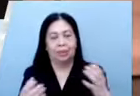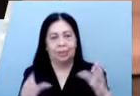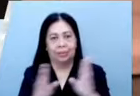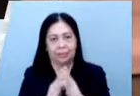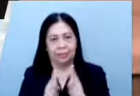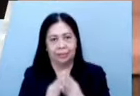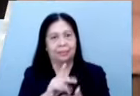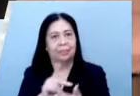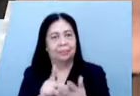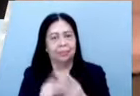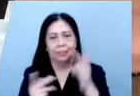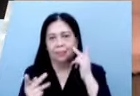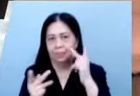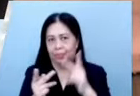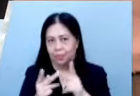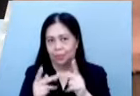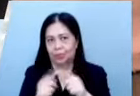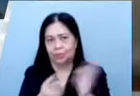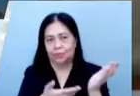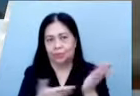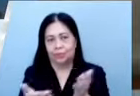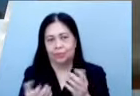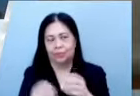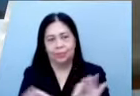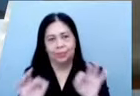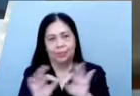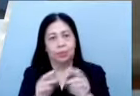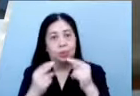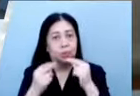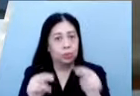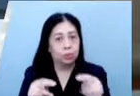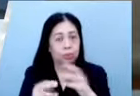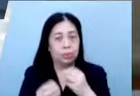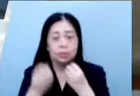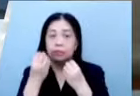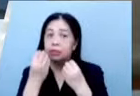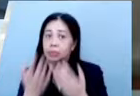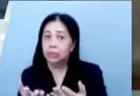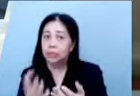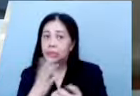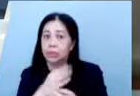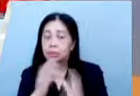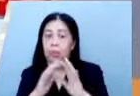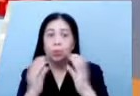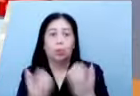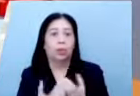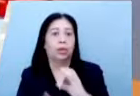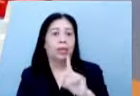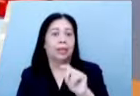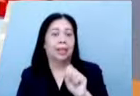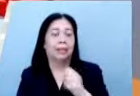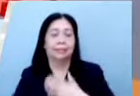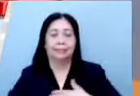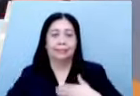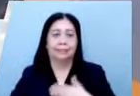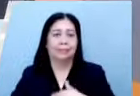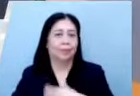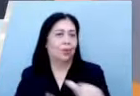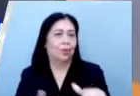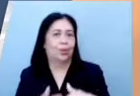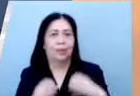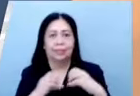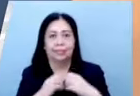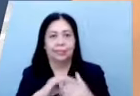ng layunin nitong maghatid ng makabuluhang balita at impormasyon at ng world-class entertainment sa lahat ng kapuso sa buong